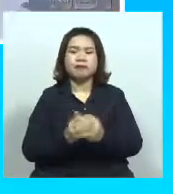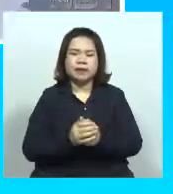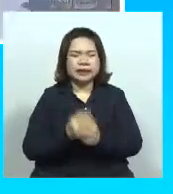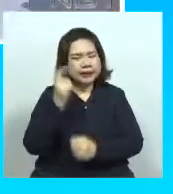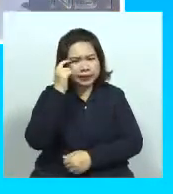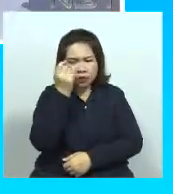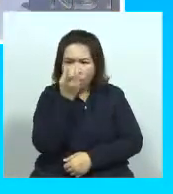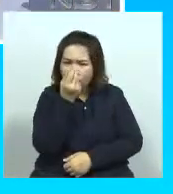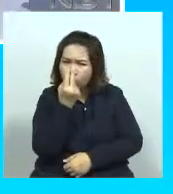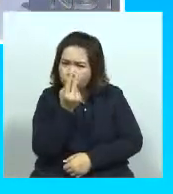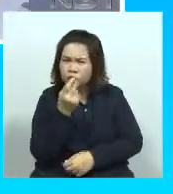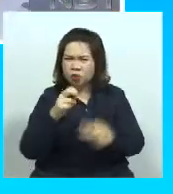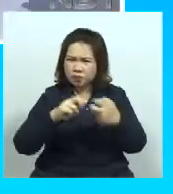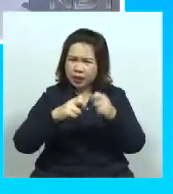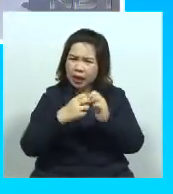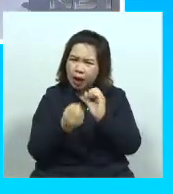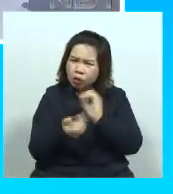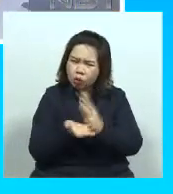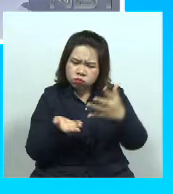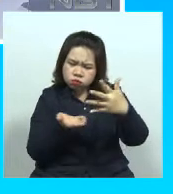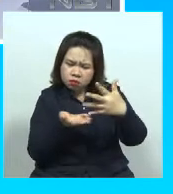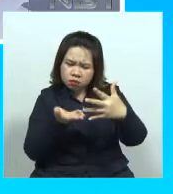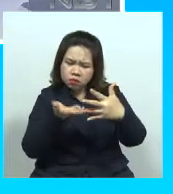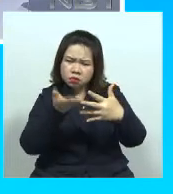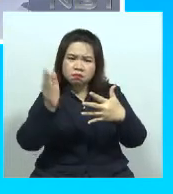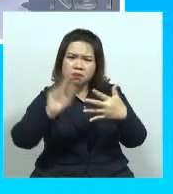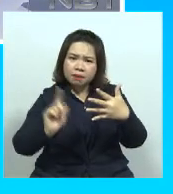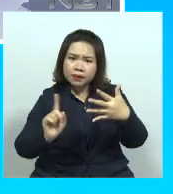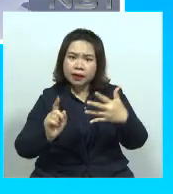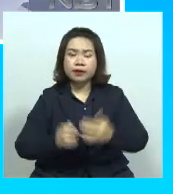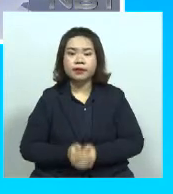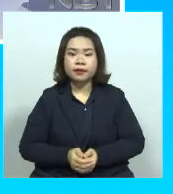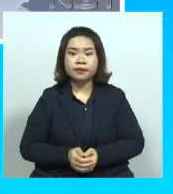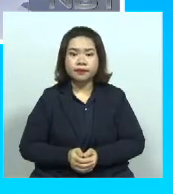เมินความรุนแรงขั้นระดับไหนคะสำหรับการชุมนุมในวันนี้ค่ะ